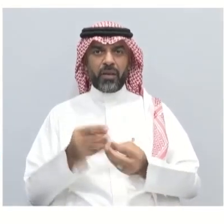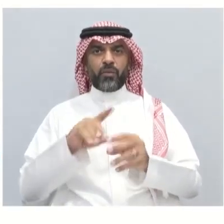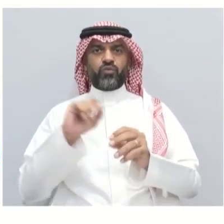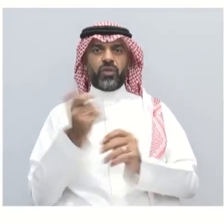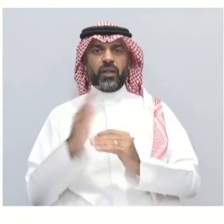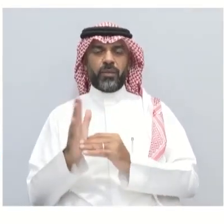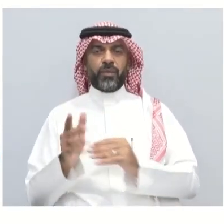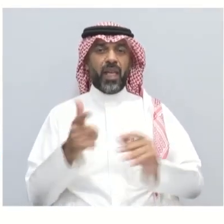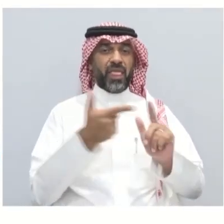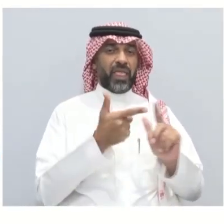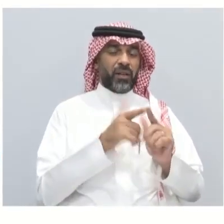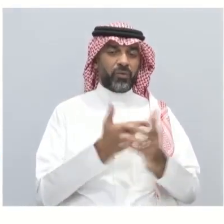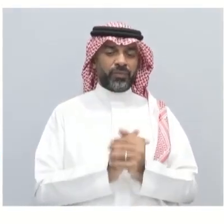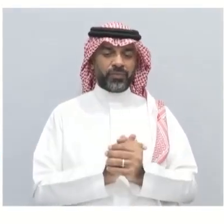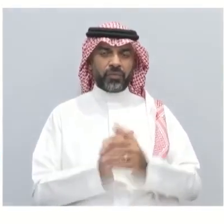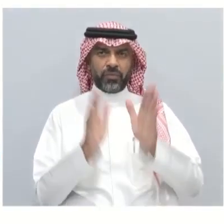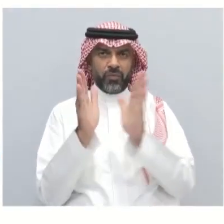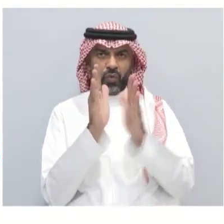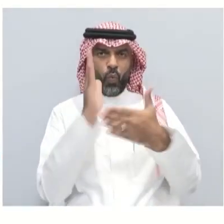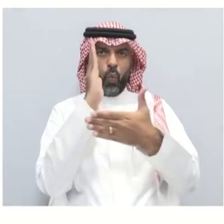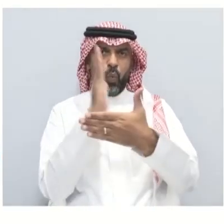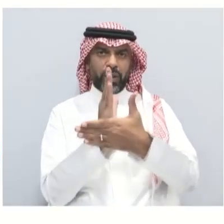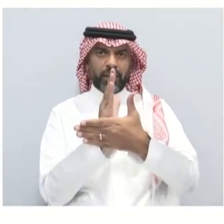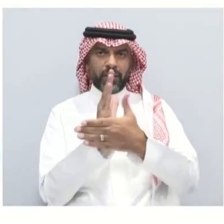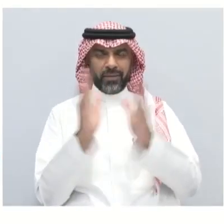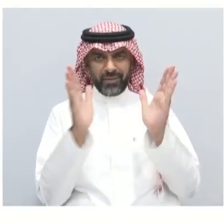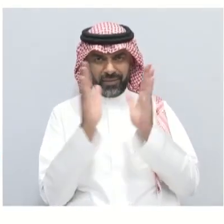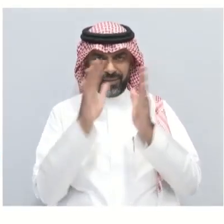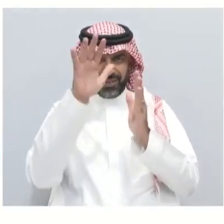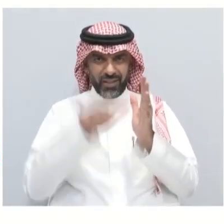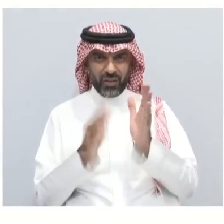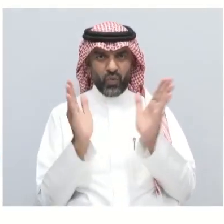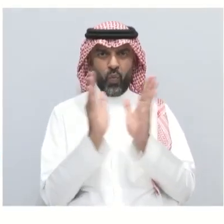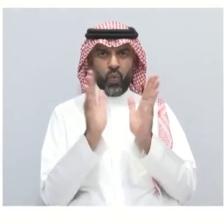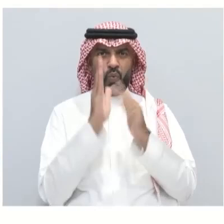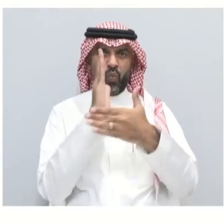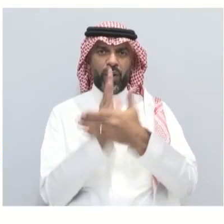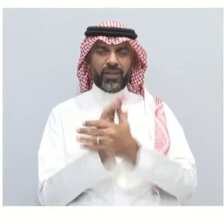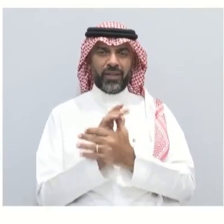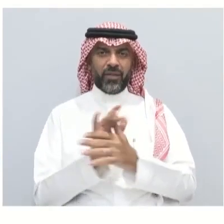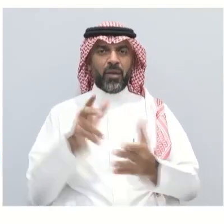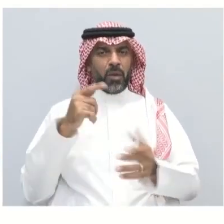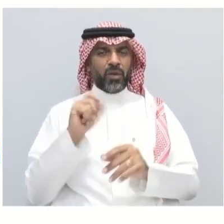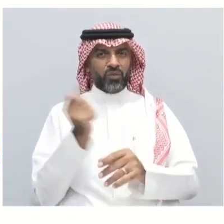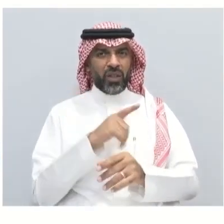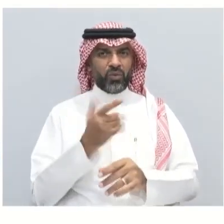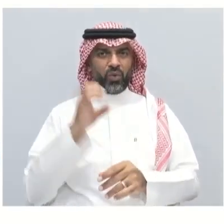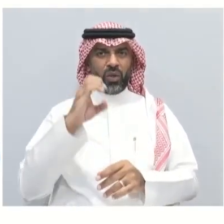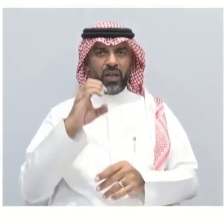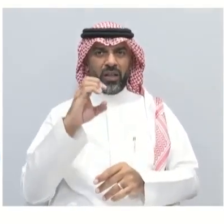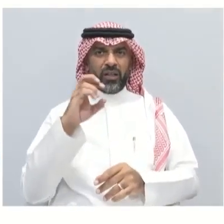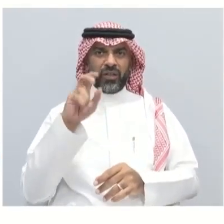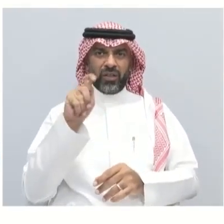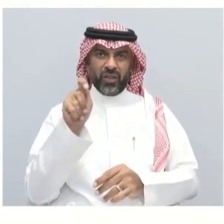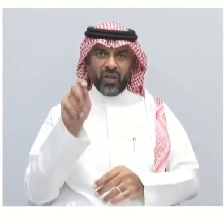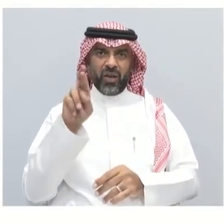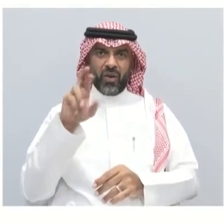الثانيه احسنتم توسيط النص او جعل النص في الوسط ممكن ايضا نقوم بتطبيقه بالضغط على مفتاح الكنترول